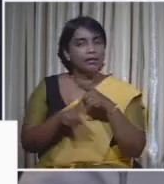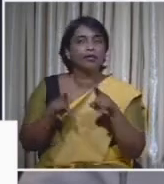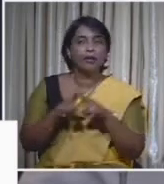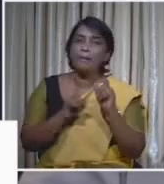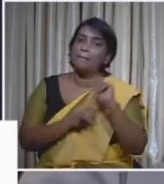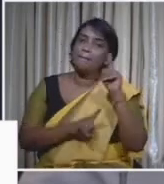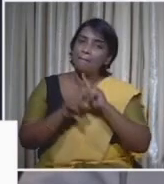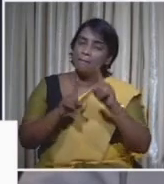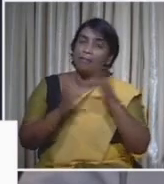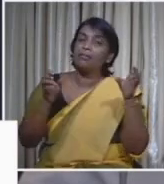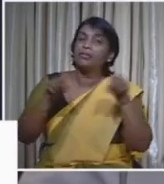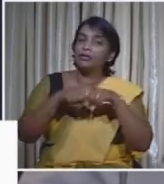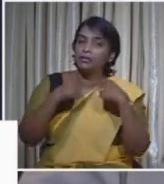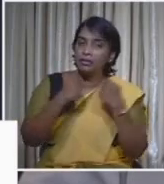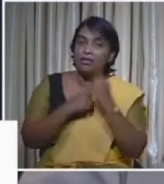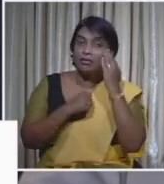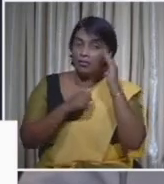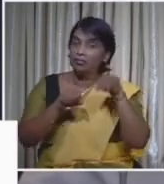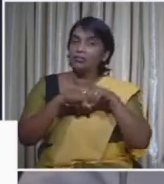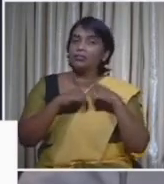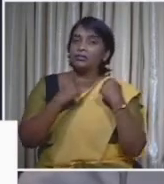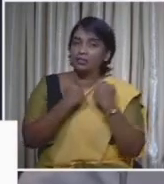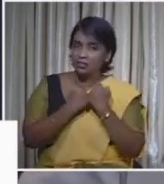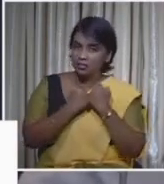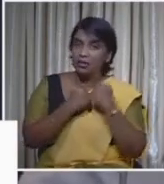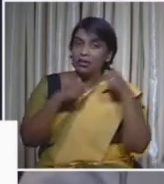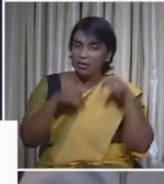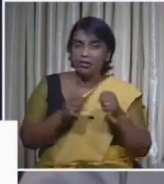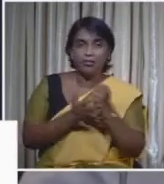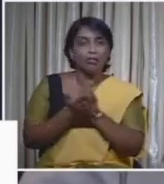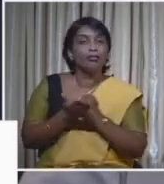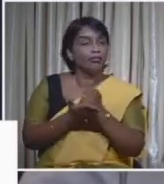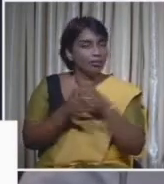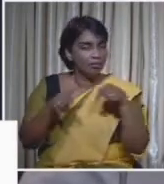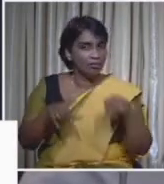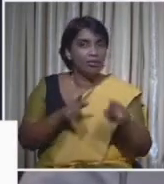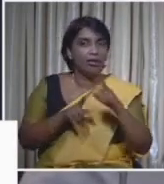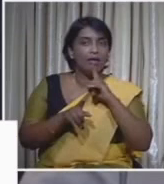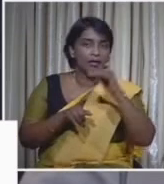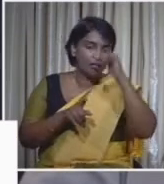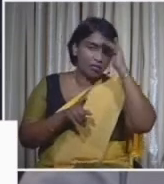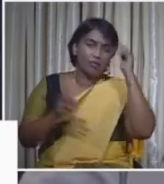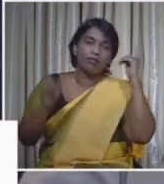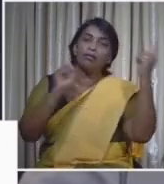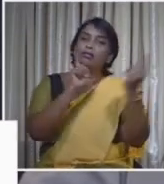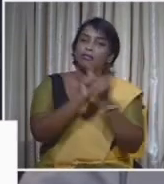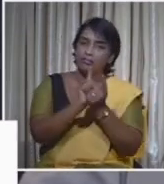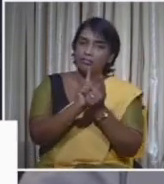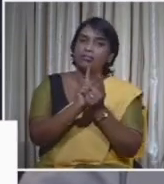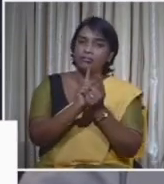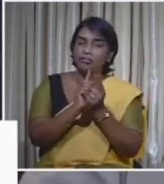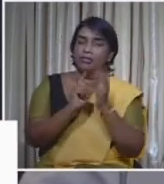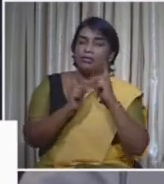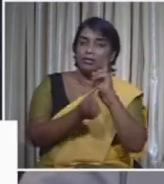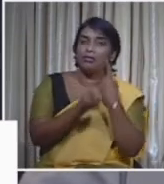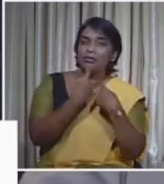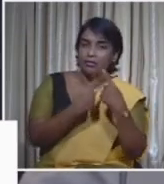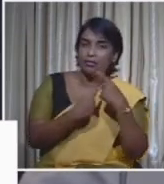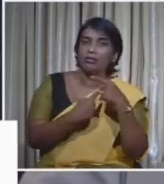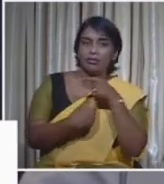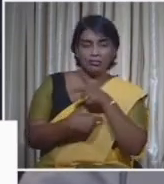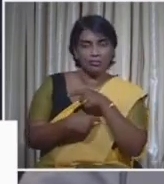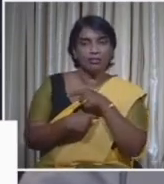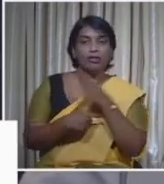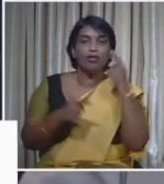පාර්ලිමේන්තු සංසදයට, කාන්තා සංසදයට. අද සියලු දෙනාම කතානායකතුමා හමු වෙලා මේ පිළිබඳව පරීක්ෂණයක් කරන්නත්,